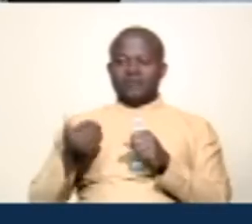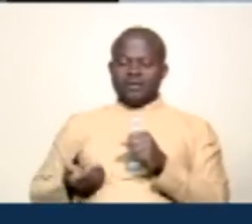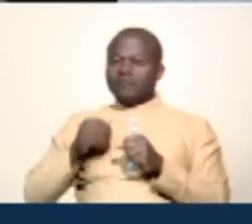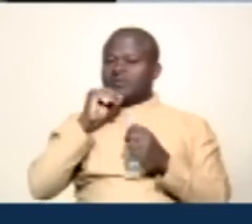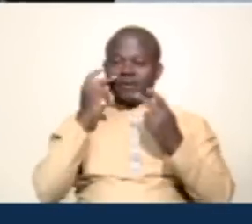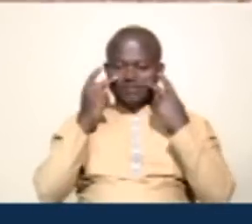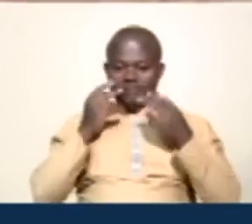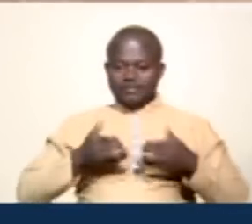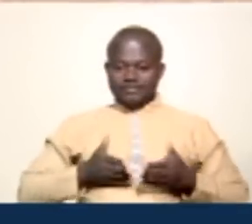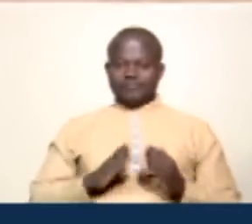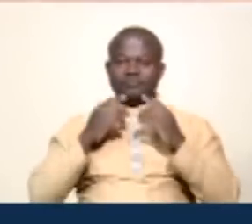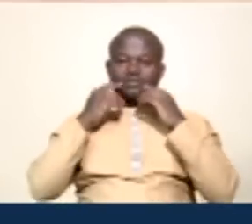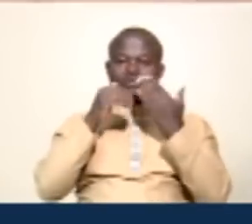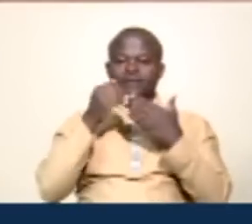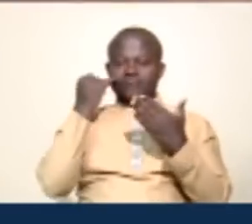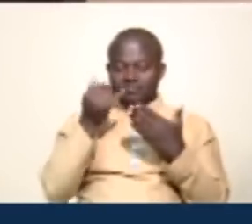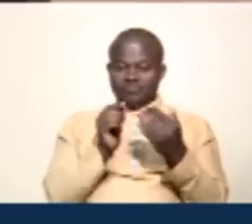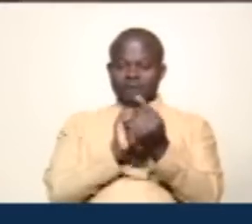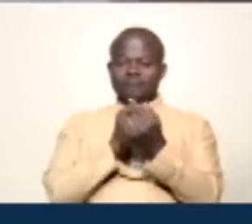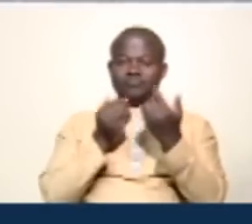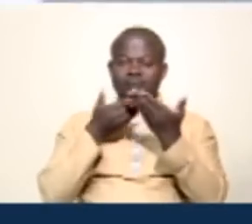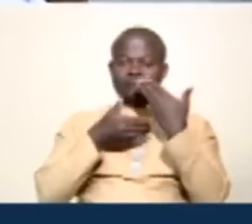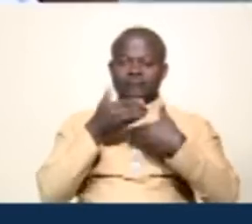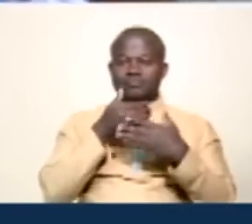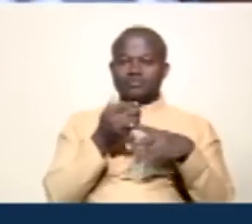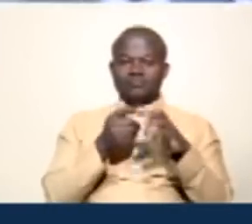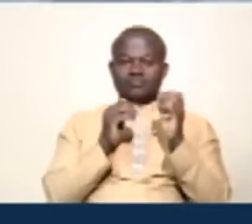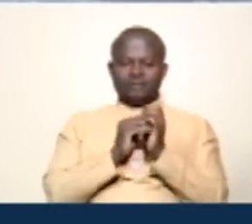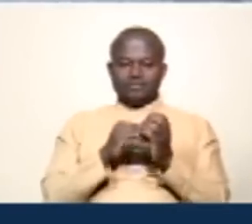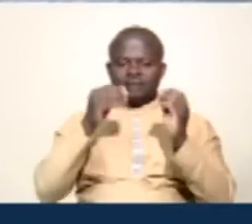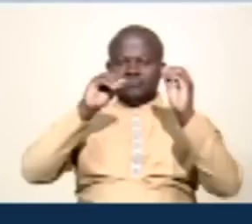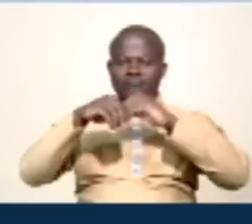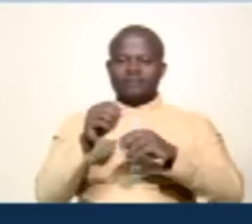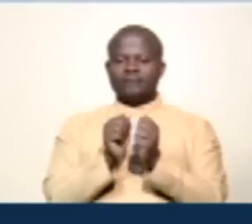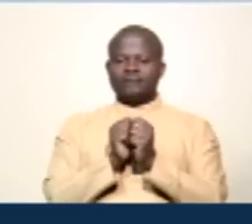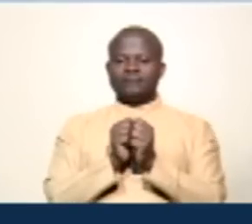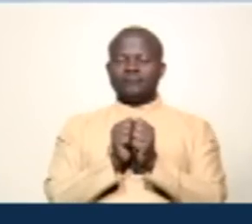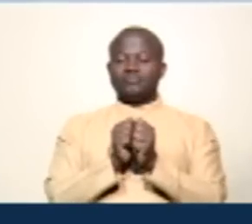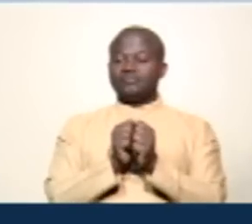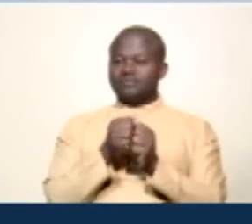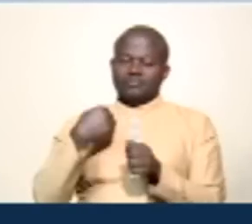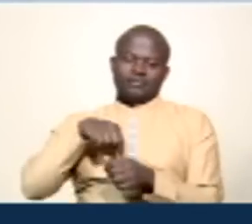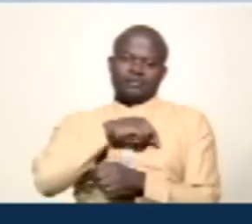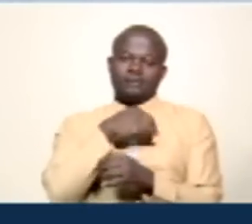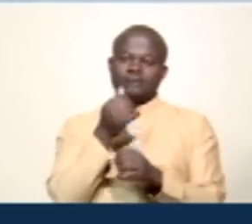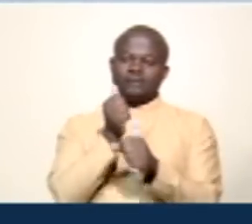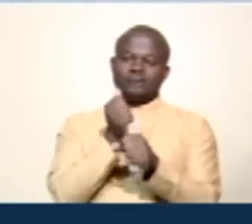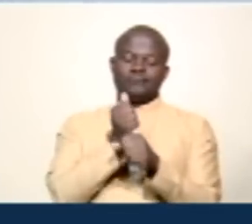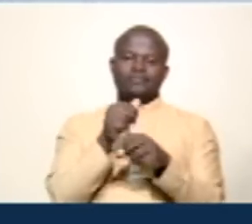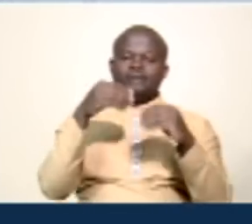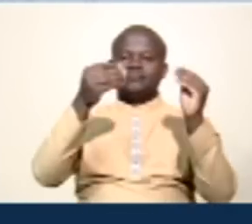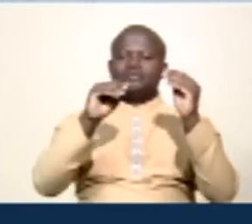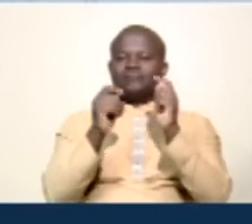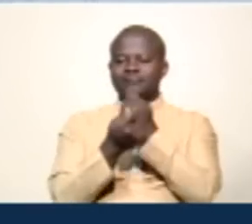abatarabona urubyaro avuga ko iyo bahuye bahumurizanya ndetse birimo gutanga umusaruro umurimo turimo gukora urimo